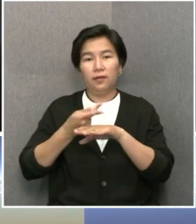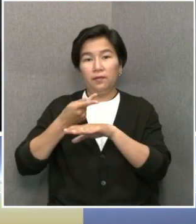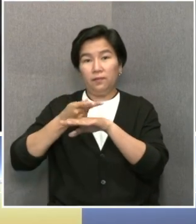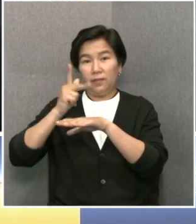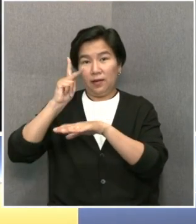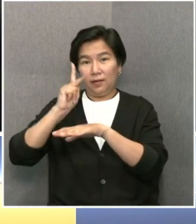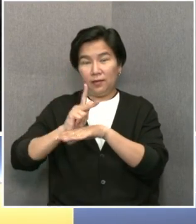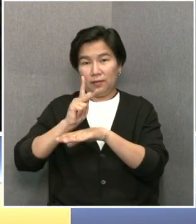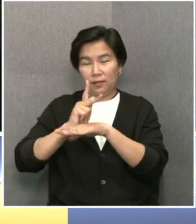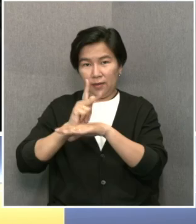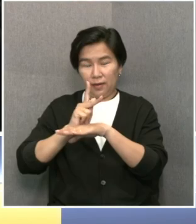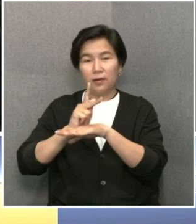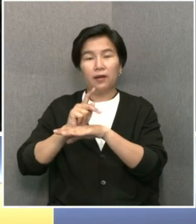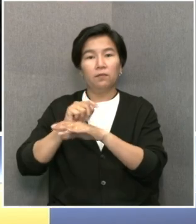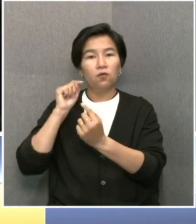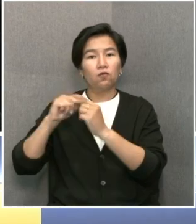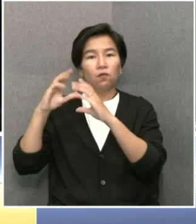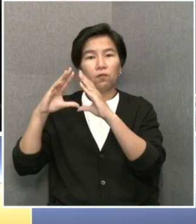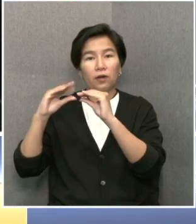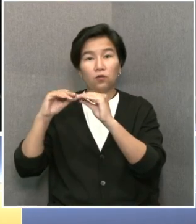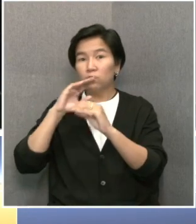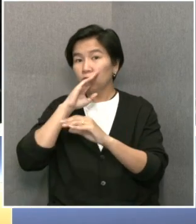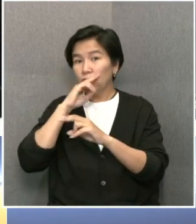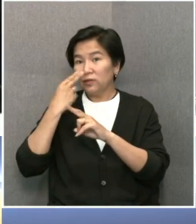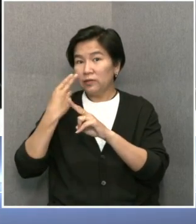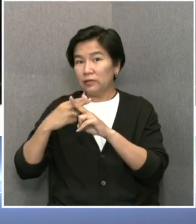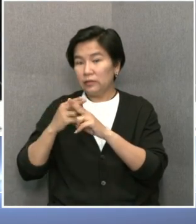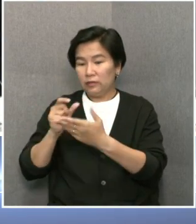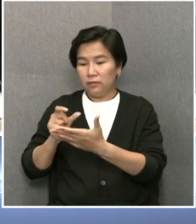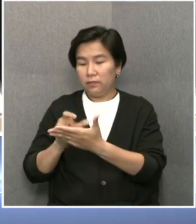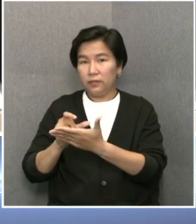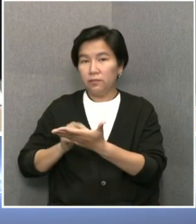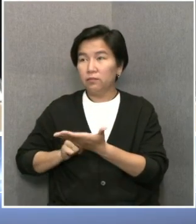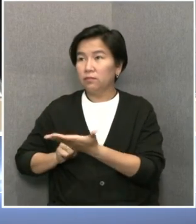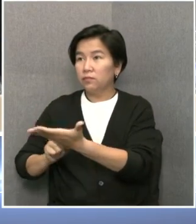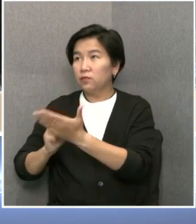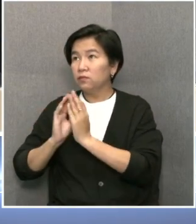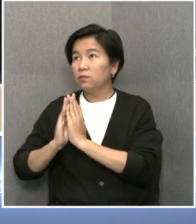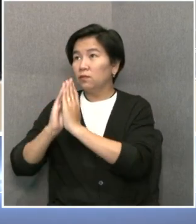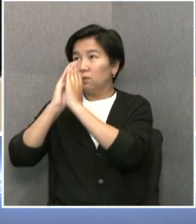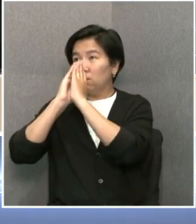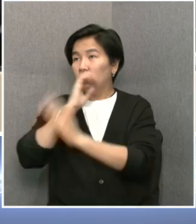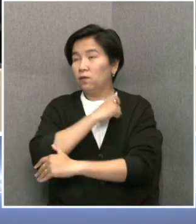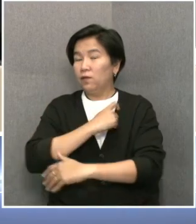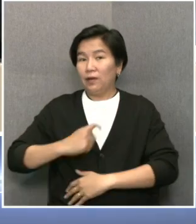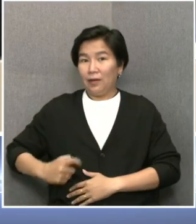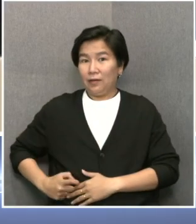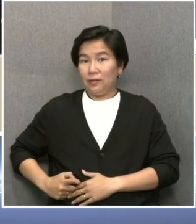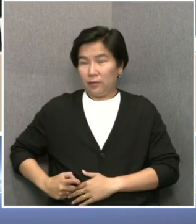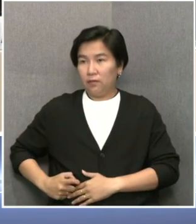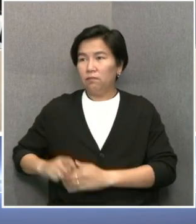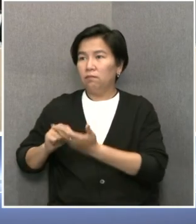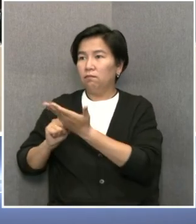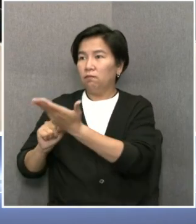รัฐมนตรีที่มีปัญหาจะต้องรับผิดชอบค่ะระบุว่าคนที่ถูกร้องมีลักษณะต้องห้ามเป็นสสและ